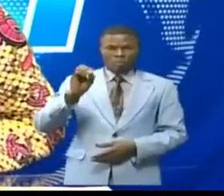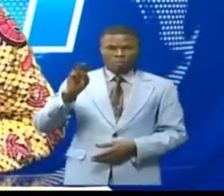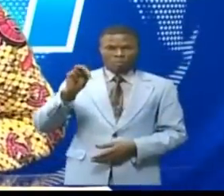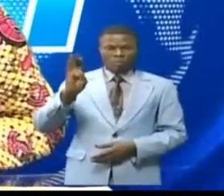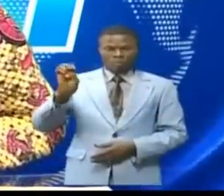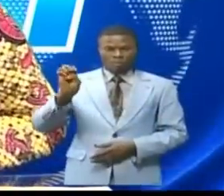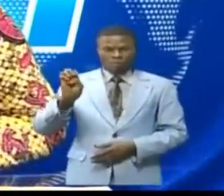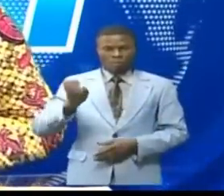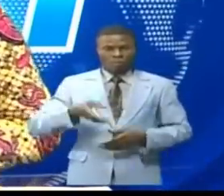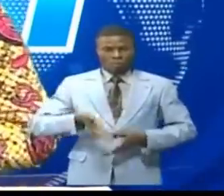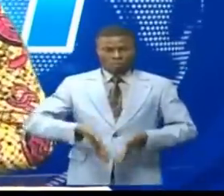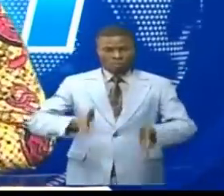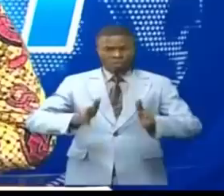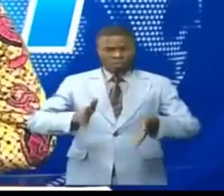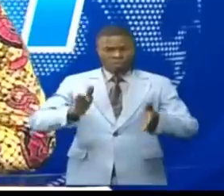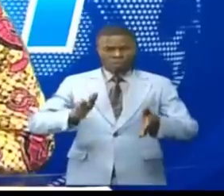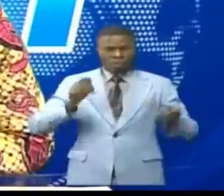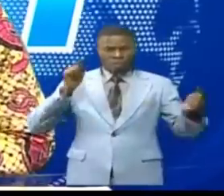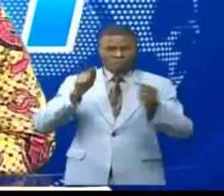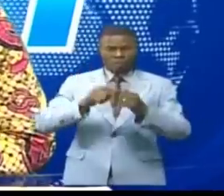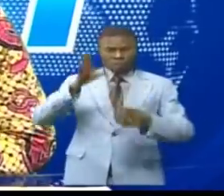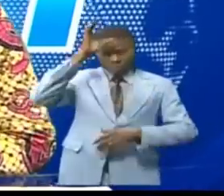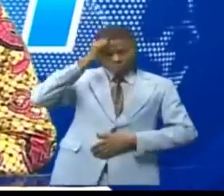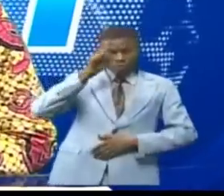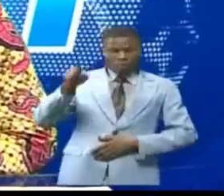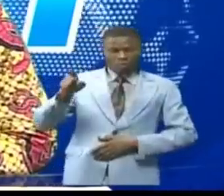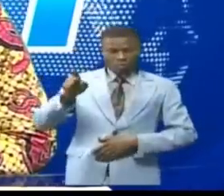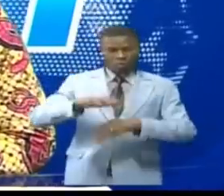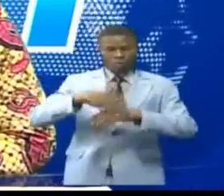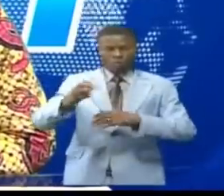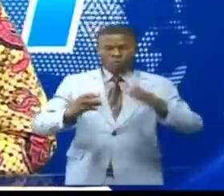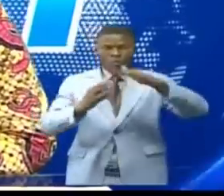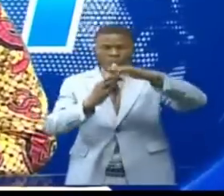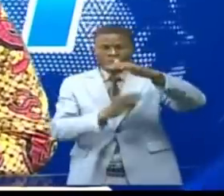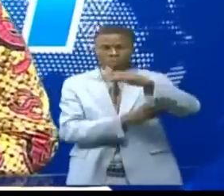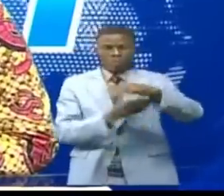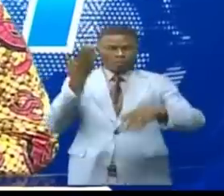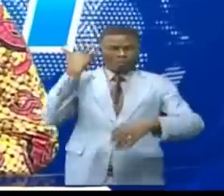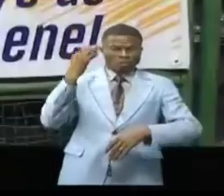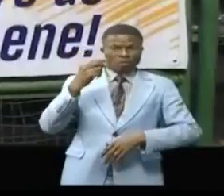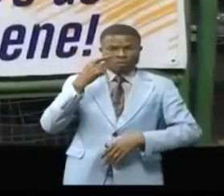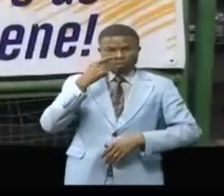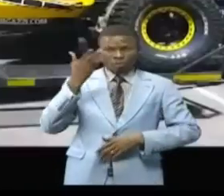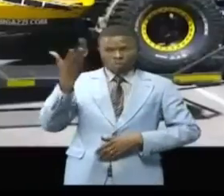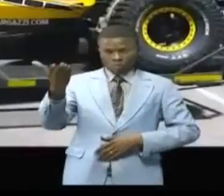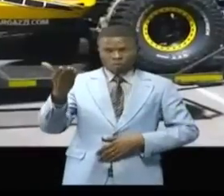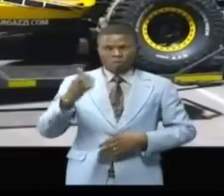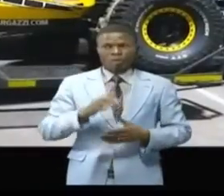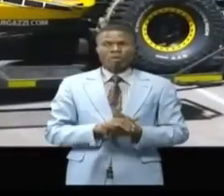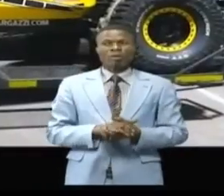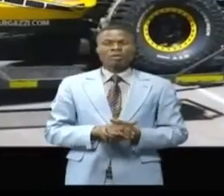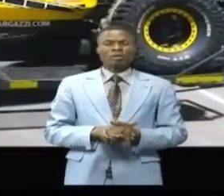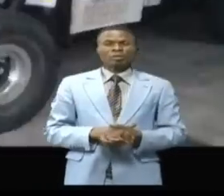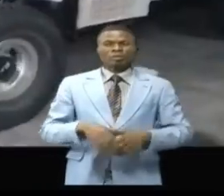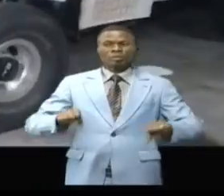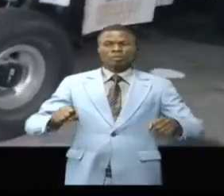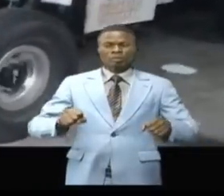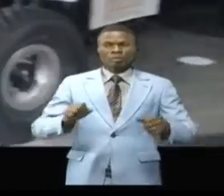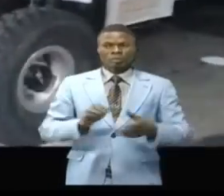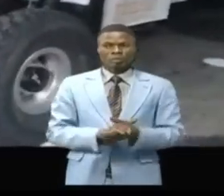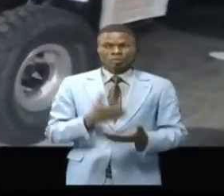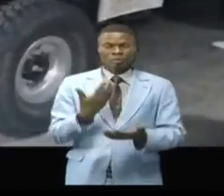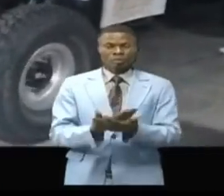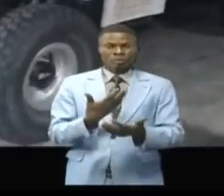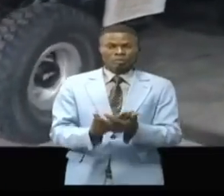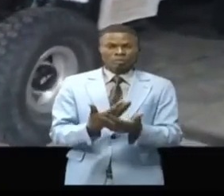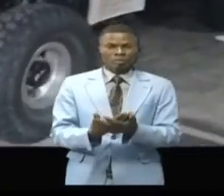sommes sur la route menant vers Bandundu, juste après le pont Maïndombe. Regardez. Ces véhicules de sport de vitesse